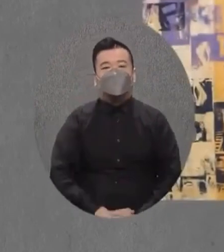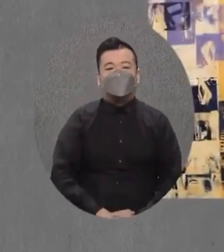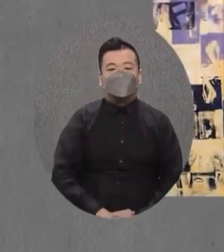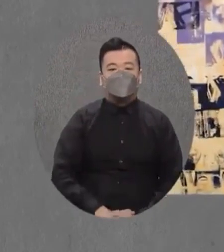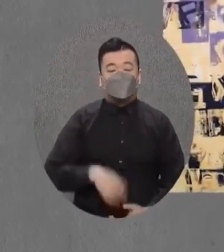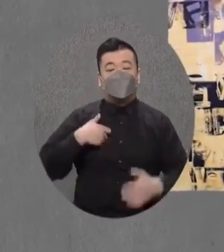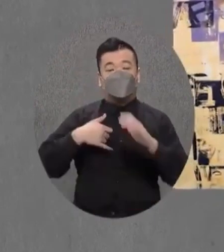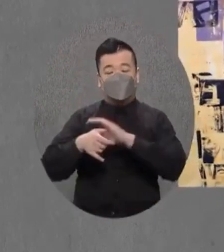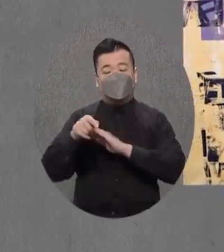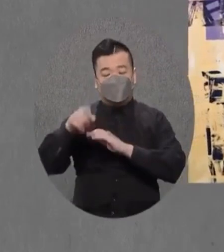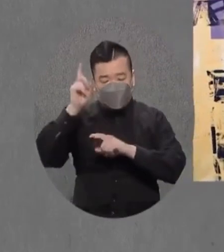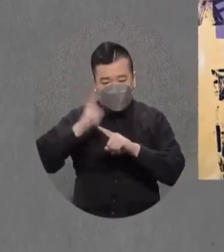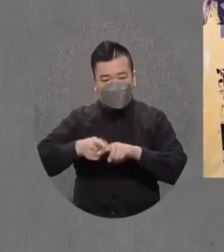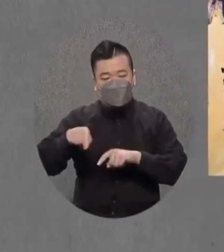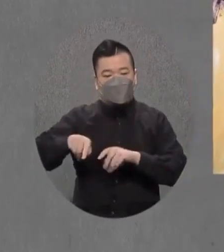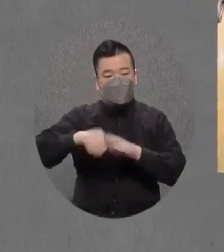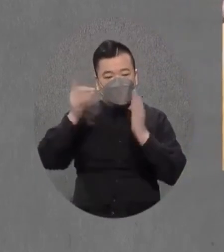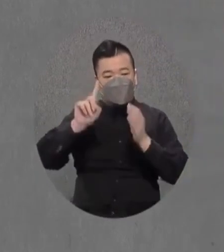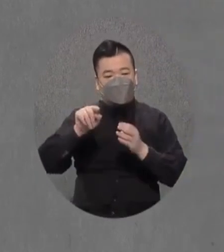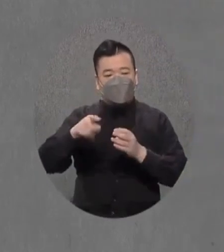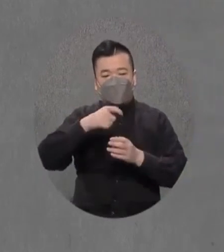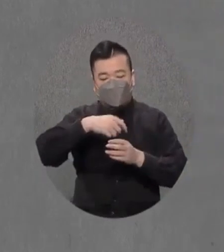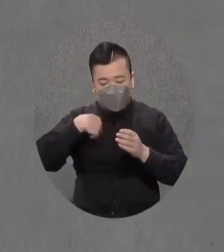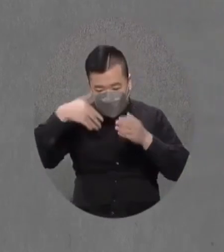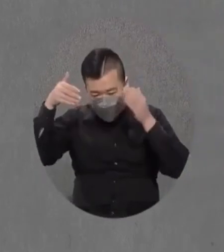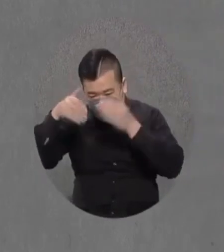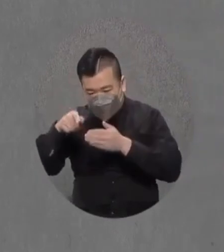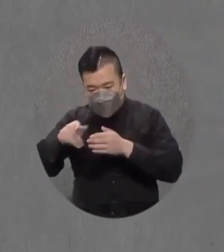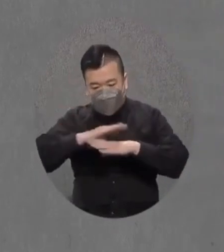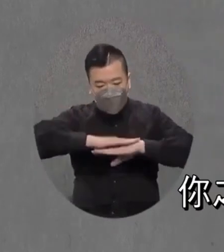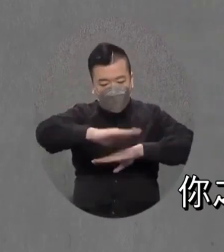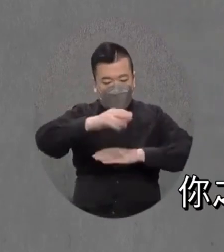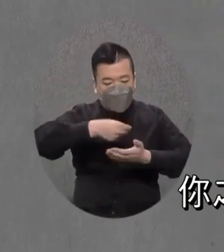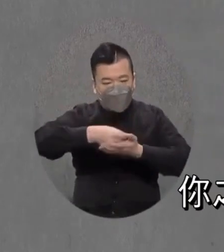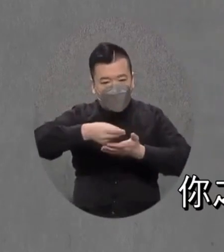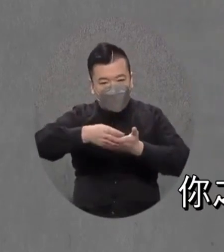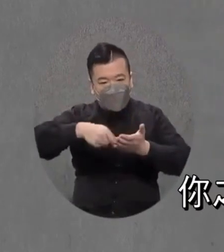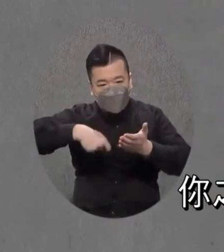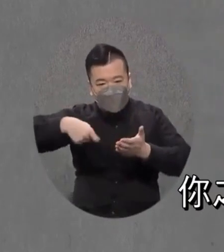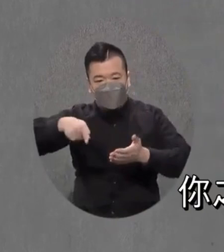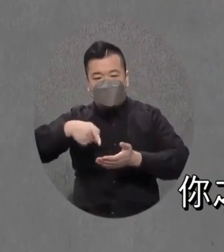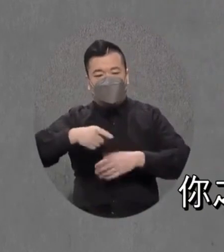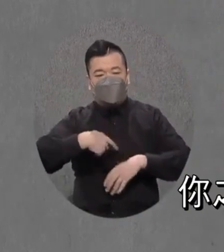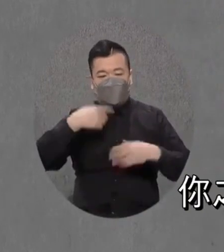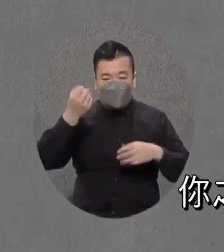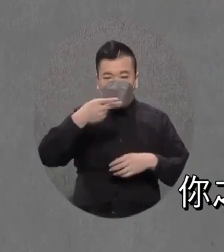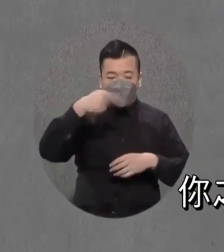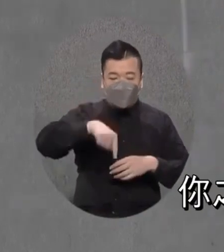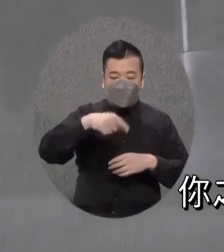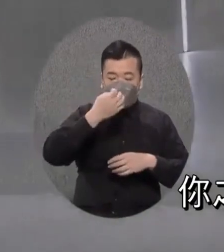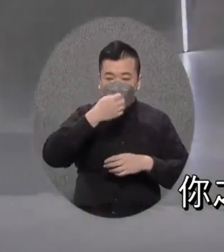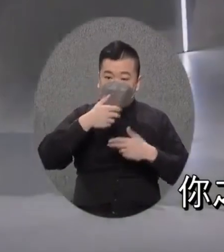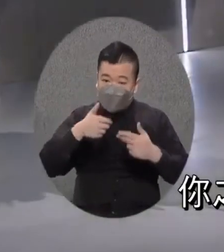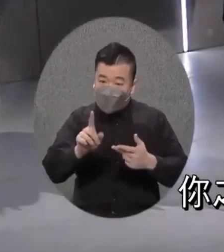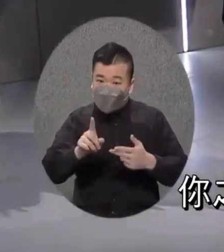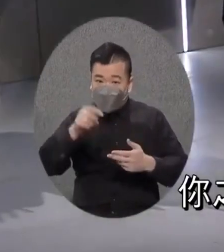我就由那个时候开始就比较专心地去做版画。 之后是继续在香港发展，定是还